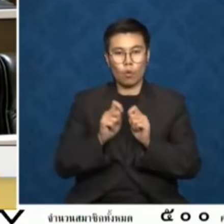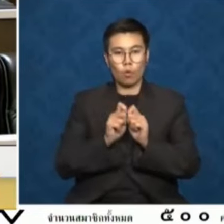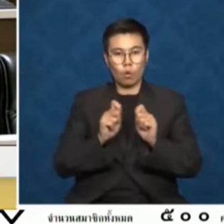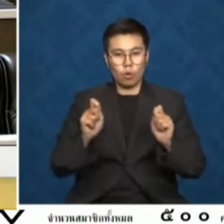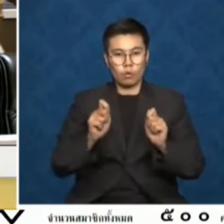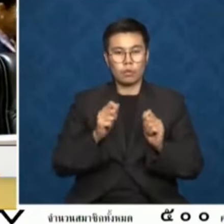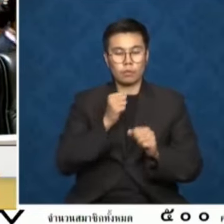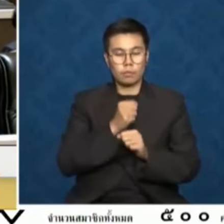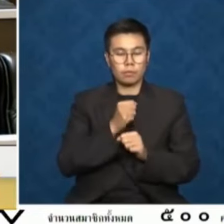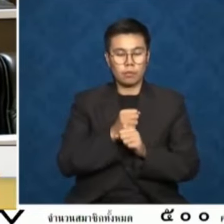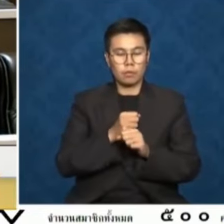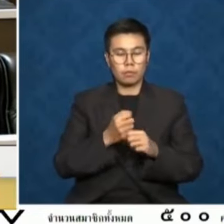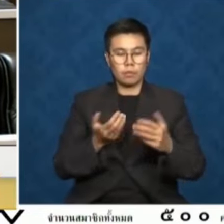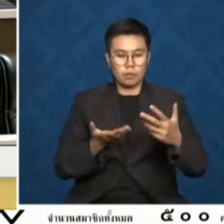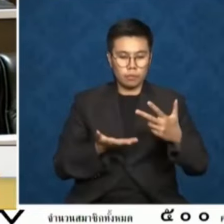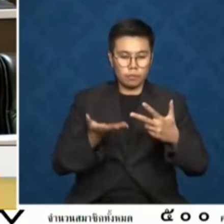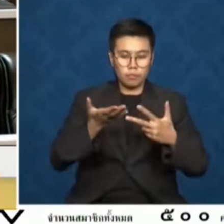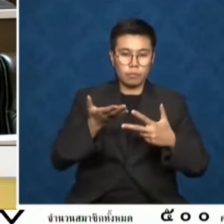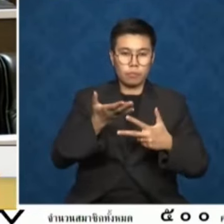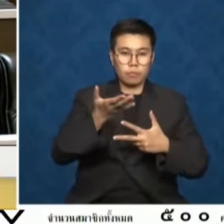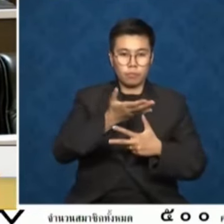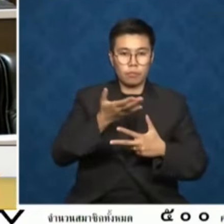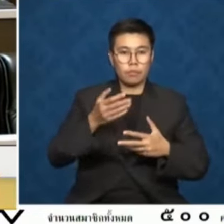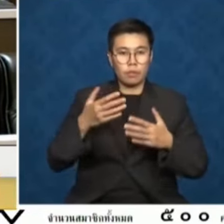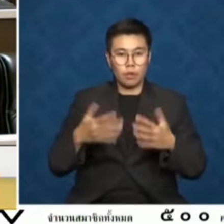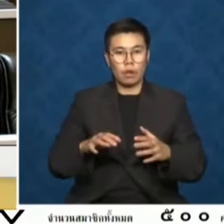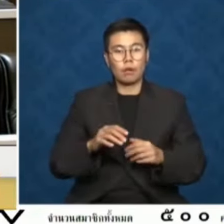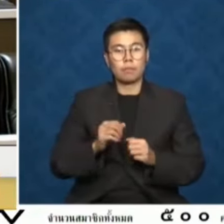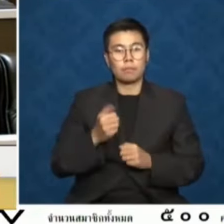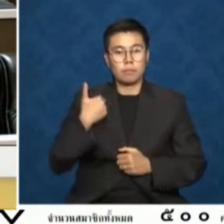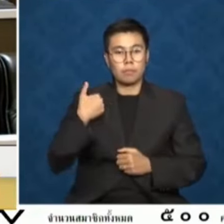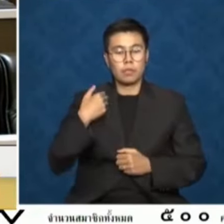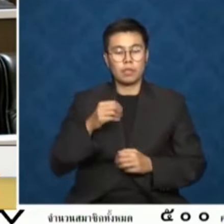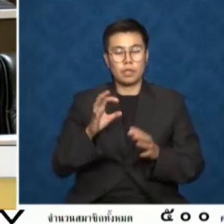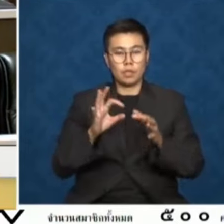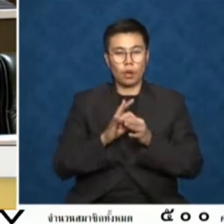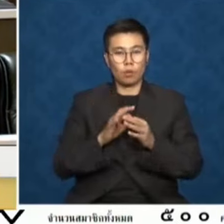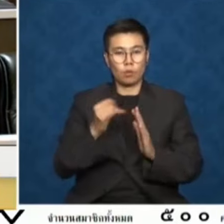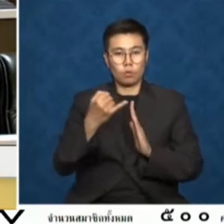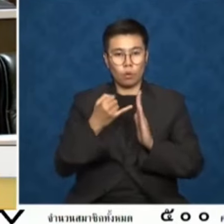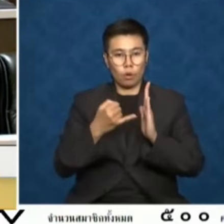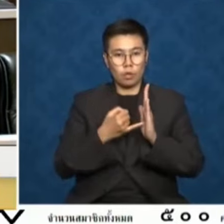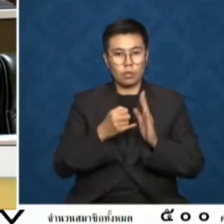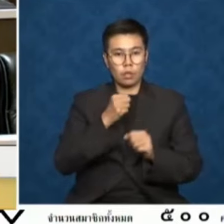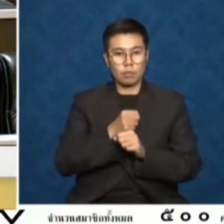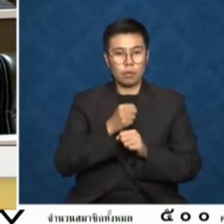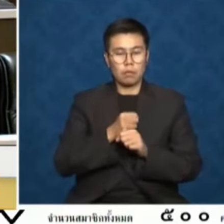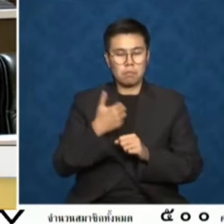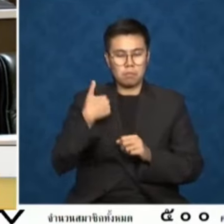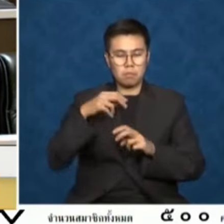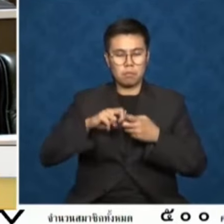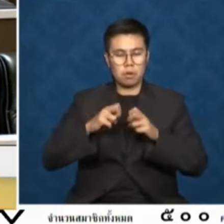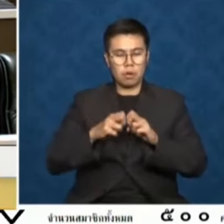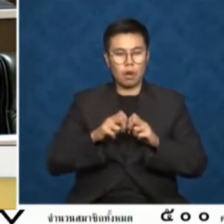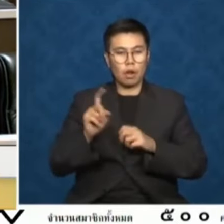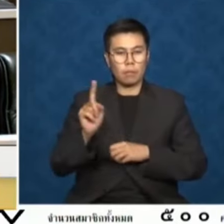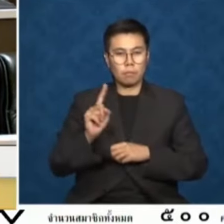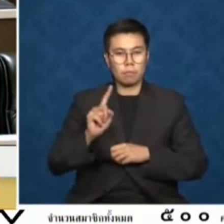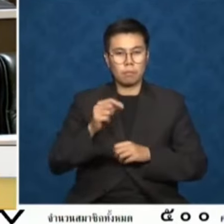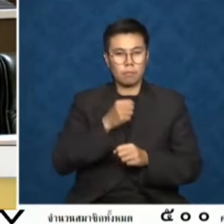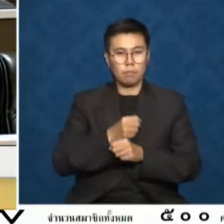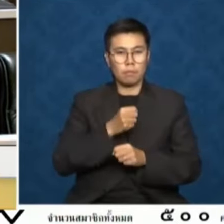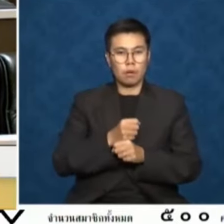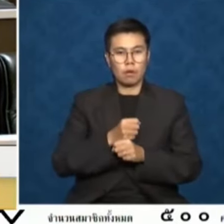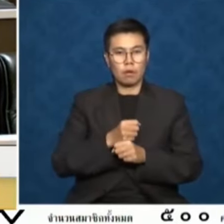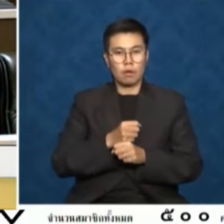หารงานบุคคล3ระดับในระดับชาติและ3ชุดในระดับจังหวัดก่อให้เกิดปัญหาในการปฏิบัติงานคือทำ